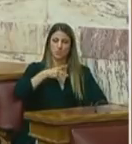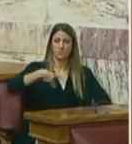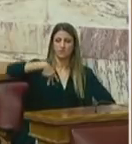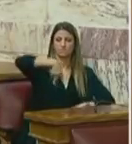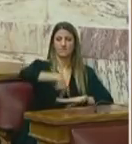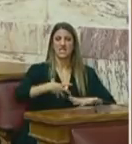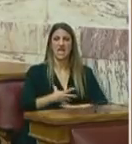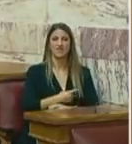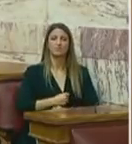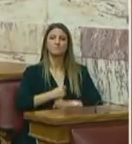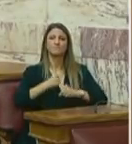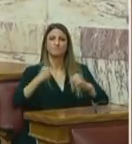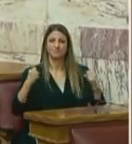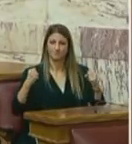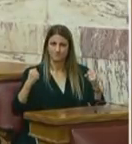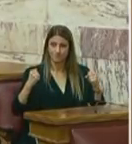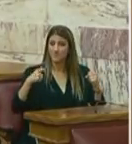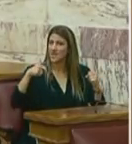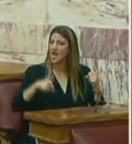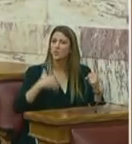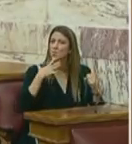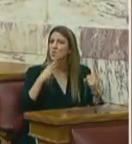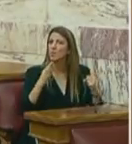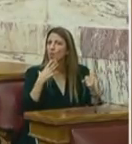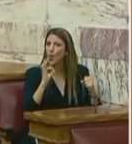Είναι λοιπόν στο... Και αυτό συμβαίνει, φίλες και φίλοι,